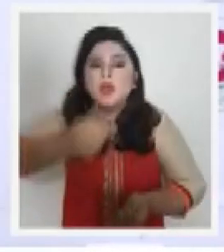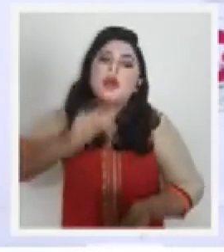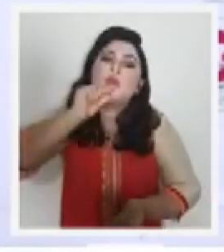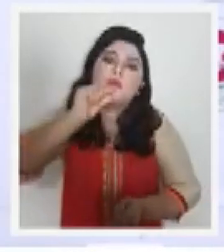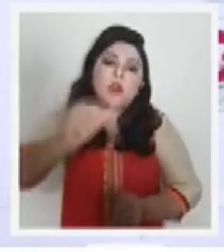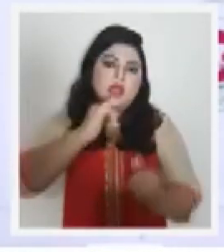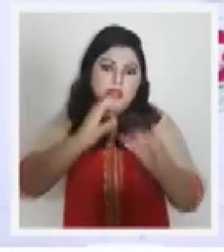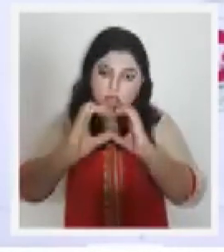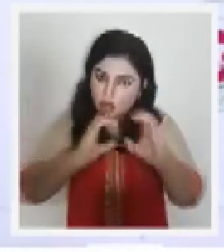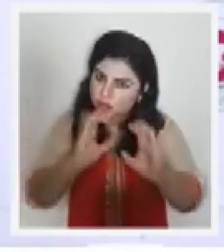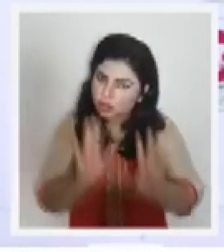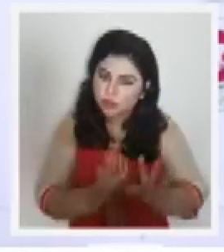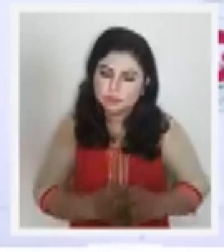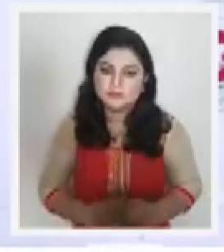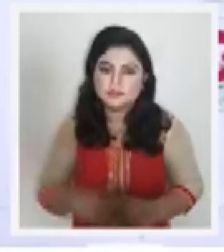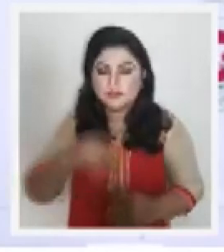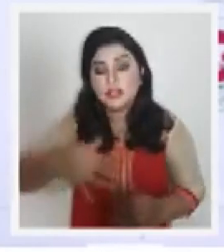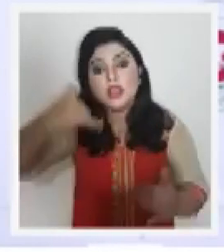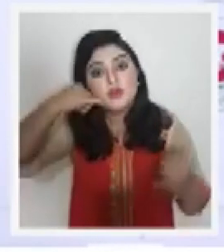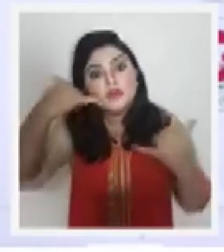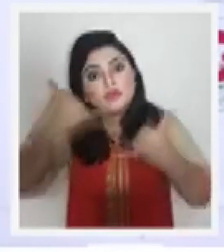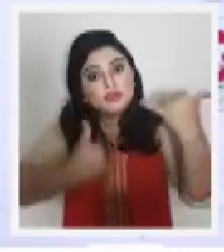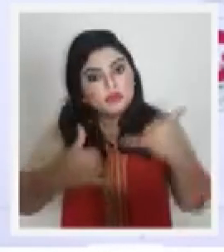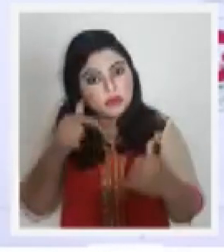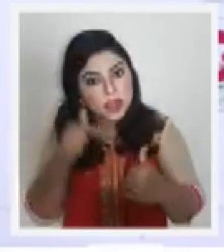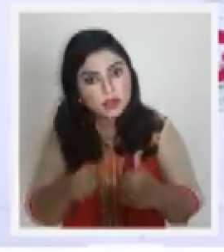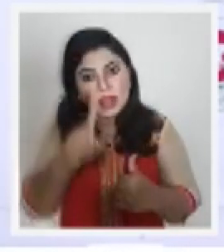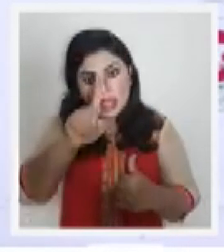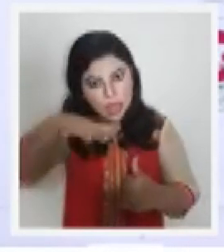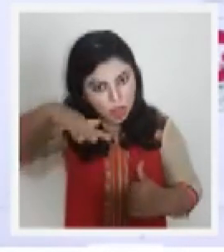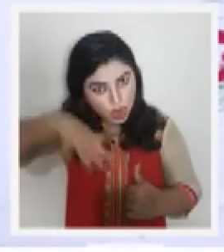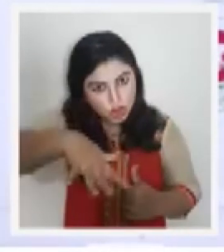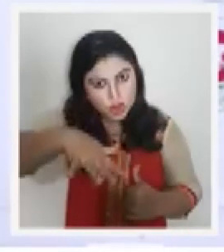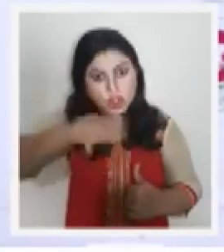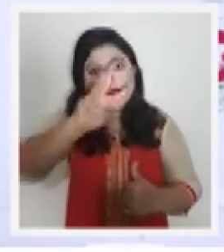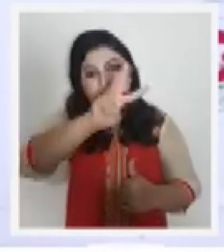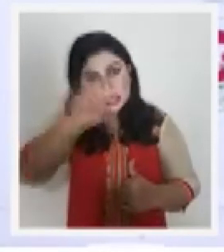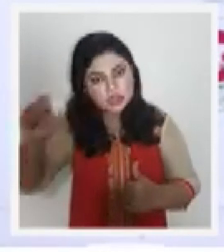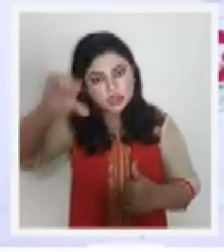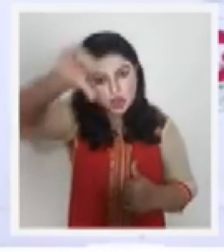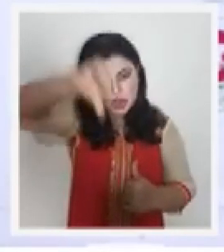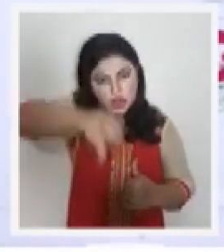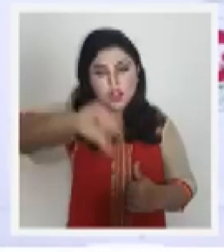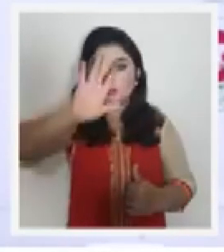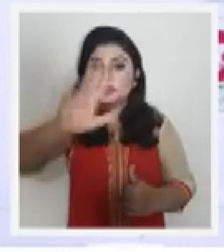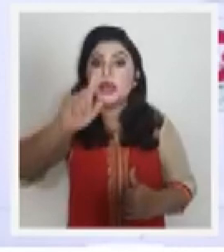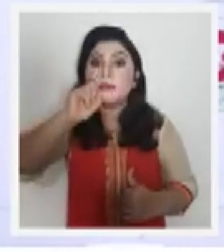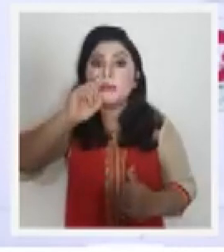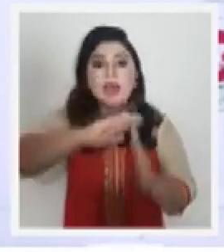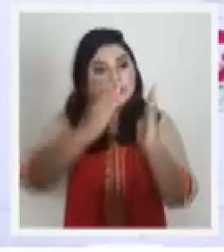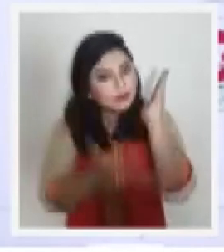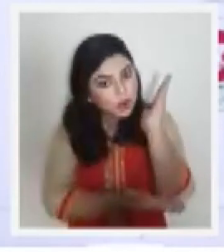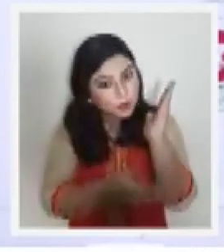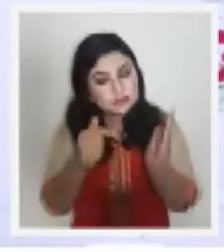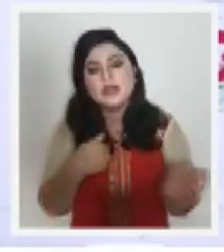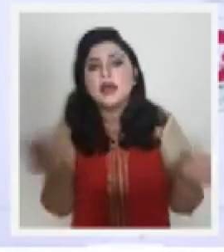সেবা প্রদান করা হয়, কাউন্সেলিং করা হয় এবং রেফারেল প্রদান করা হয়। এই টেলিমেডিসিন সেন্টার থেকে এখন